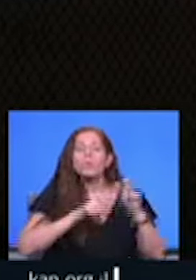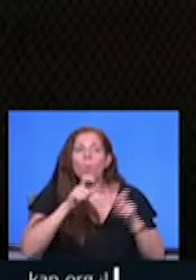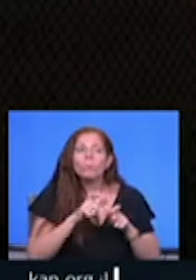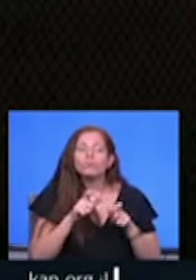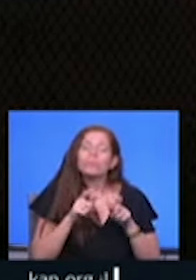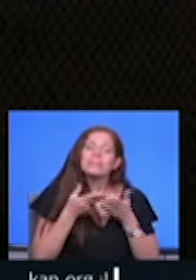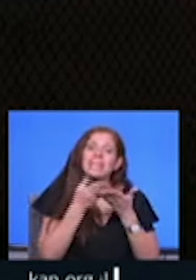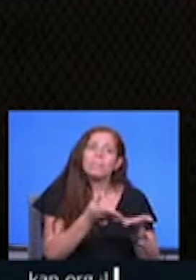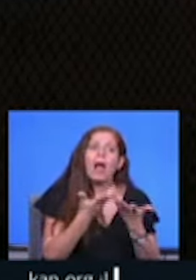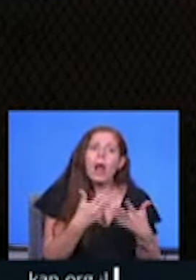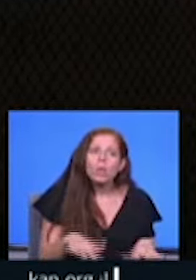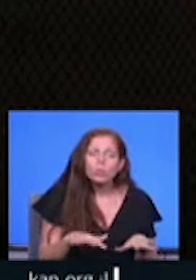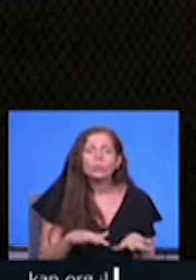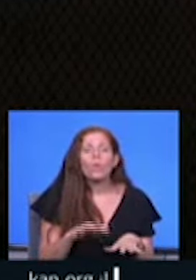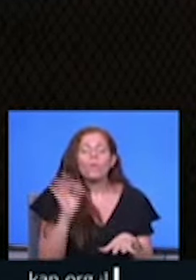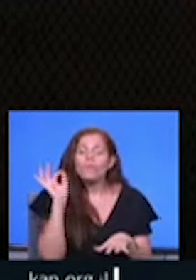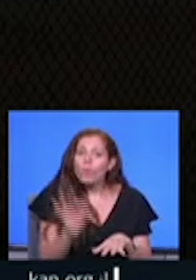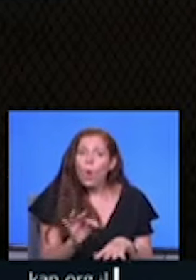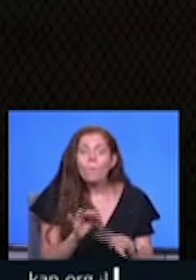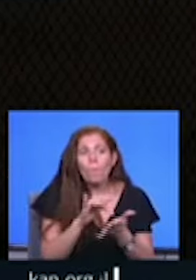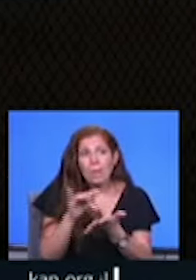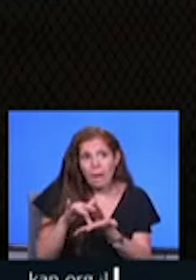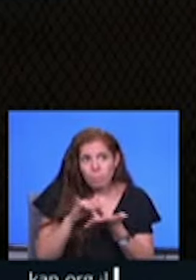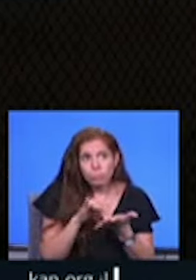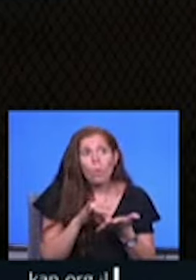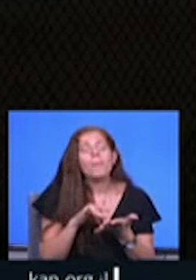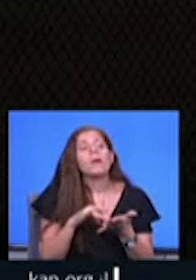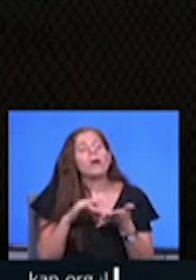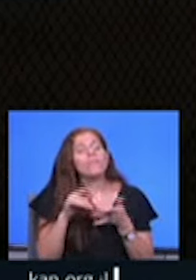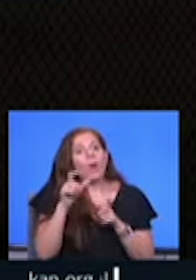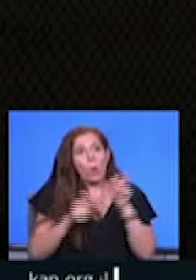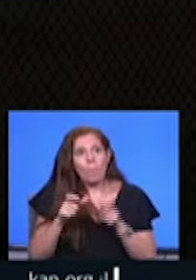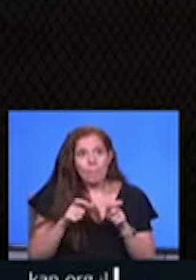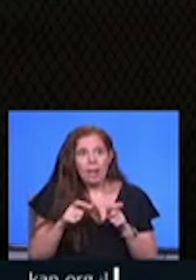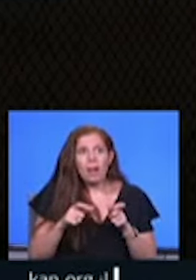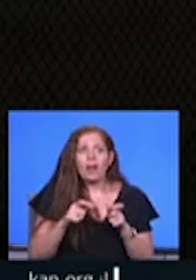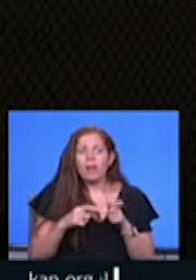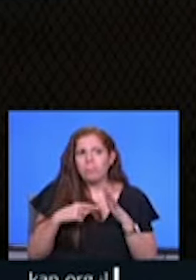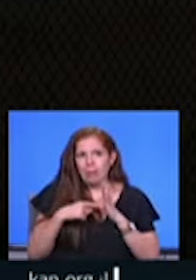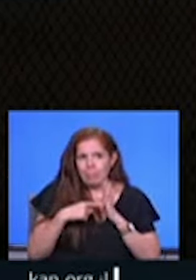להחלישו, לפגיעה בו בכמה מישורים. גורמים אלה באים לידי ביטוי בולט בעמדת קציני